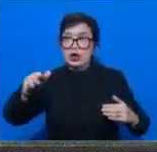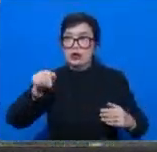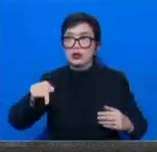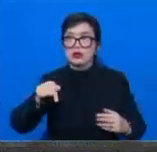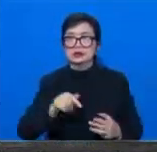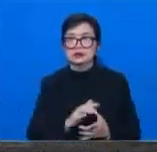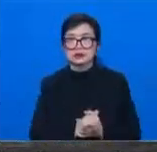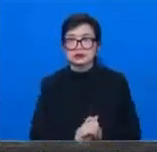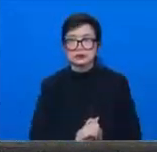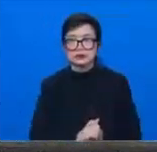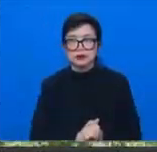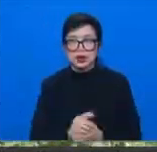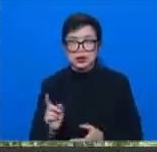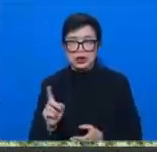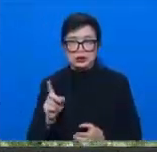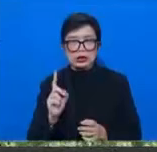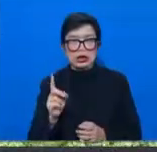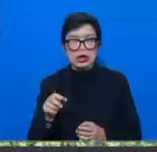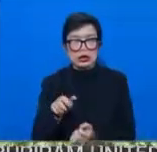kemunculan buaya.